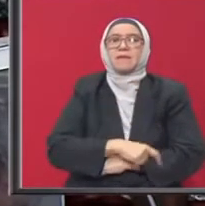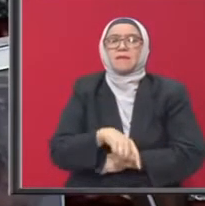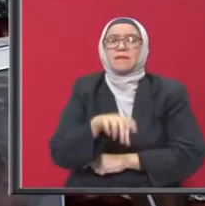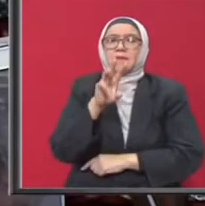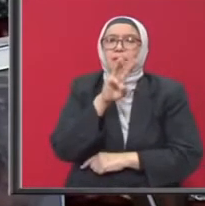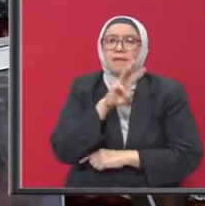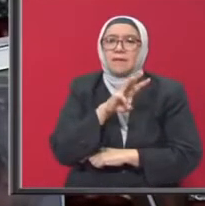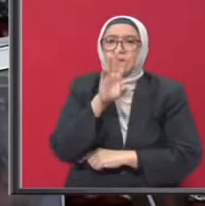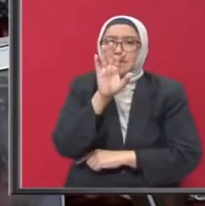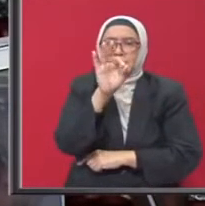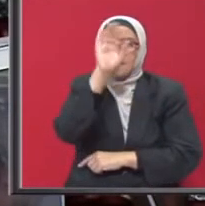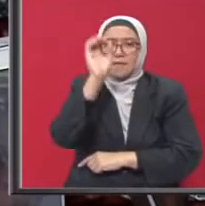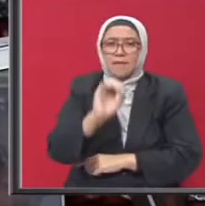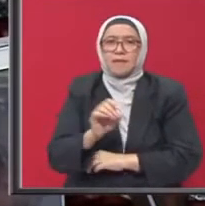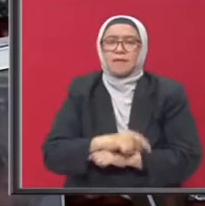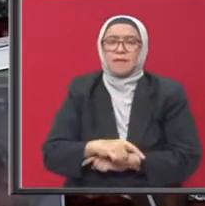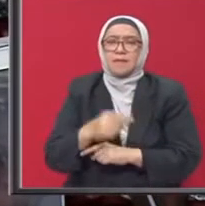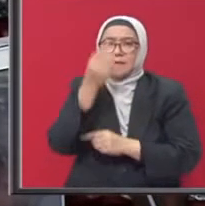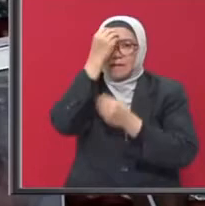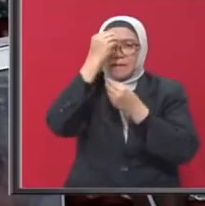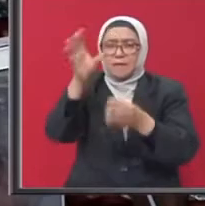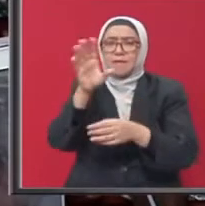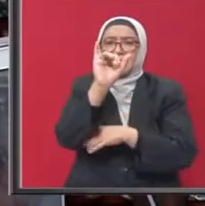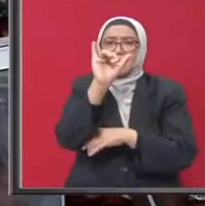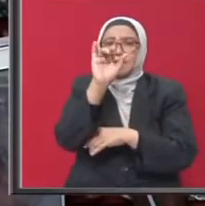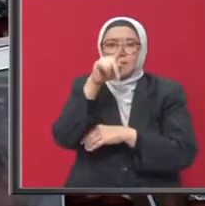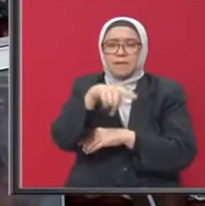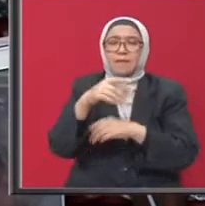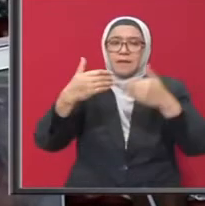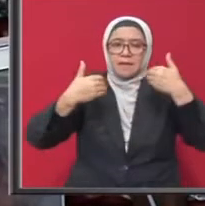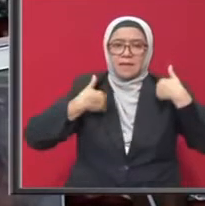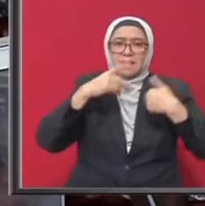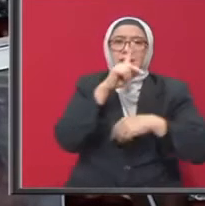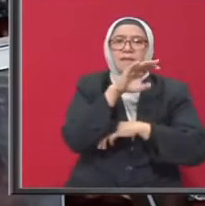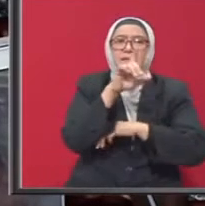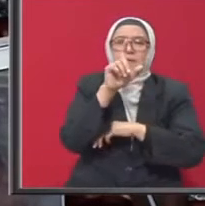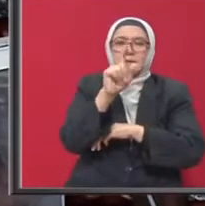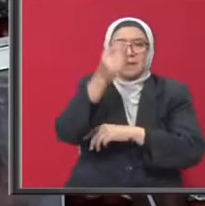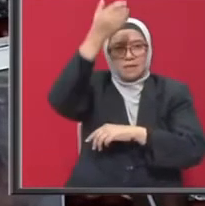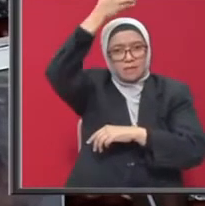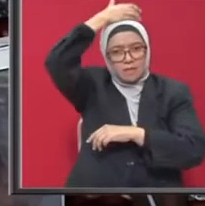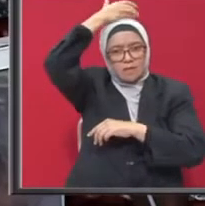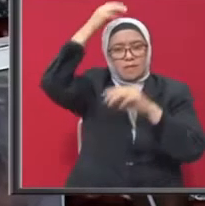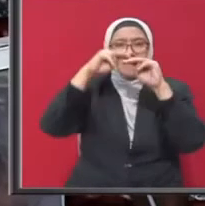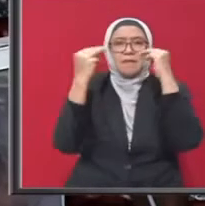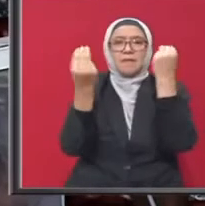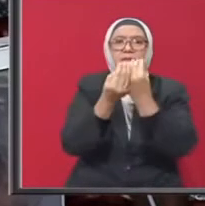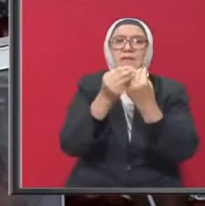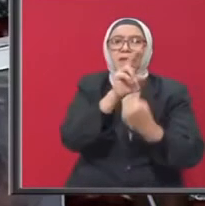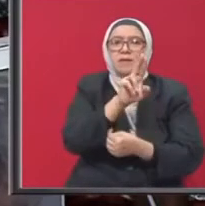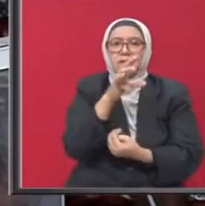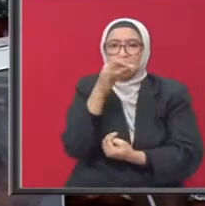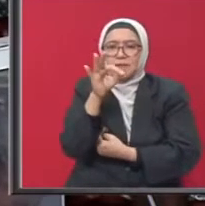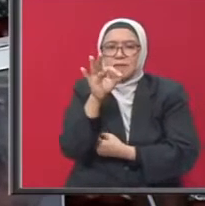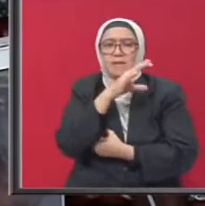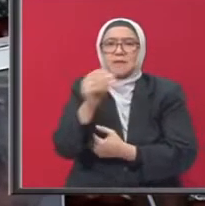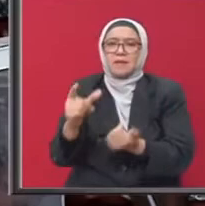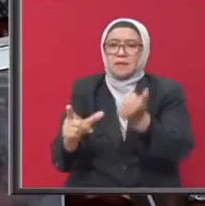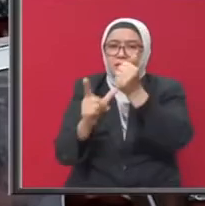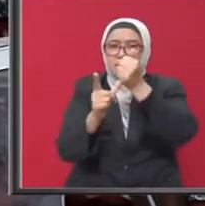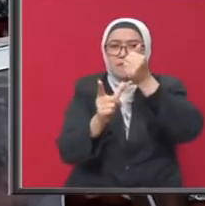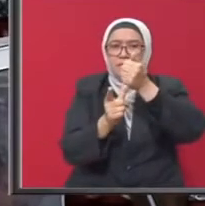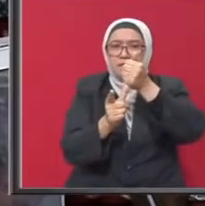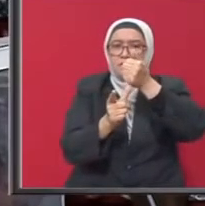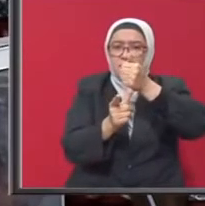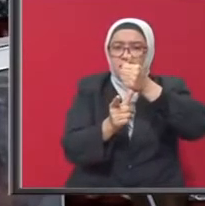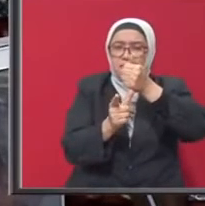daripada itu untuk makluman yang pohon Man terdapat juga jawatan keju jururawat masyarakat Grey u-19 dan pembantu perawatan